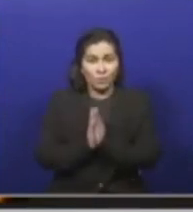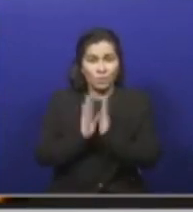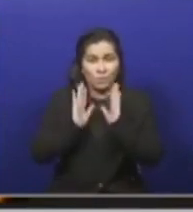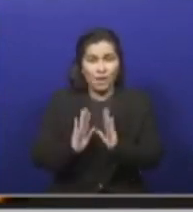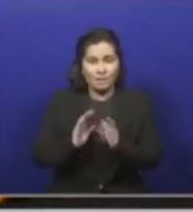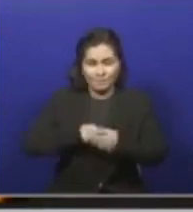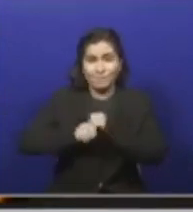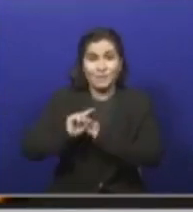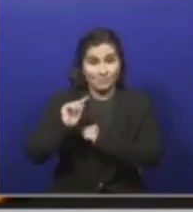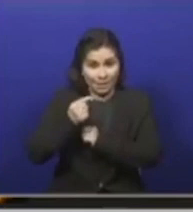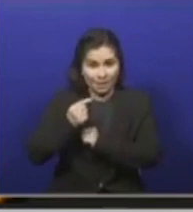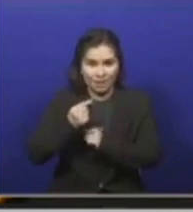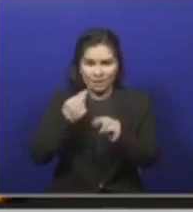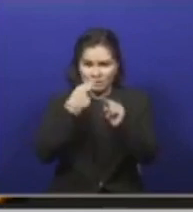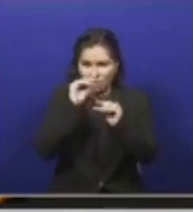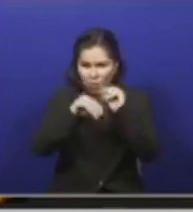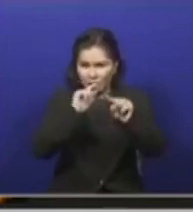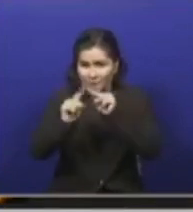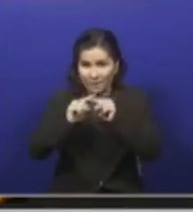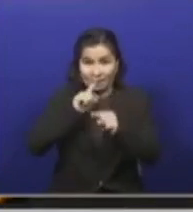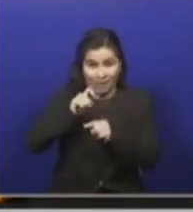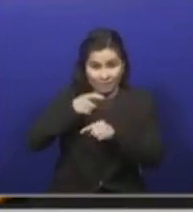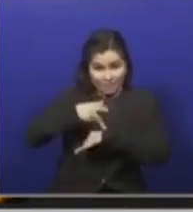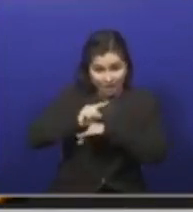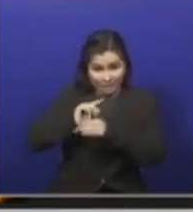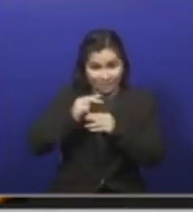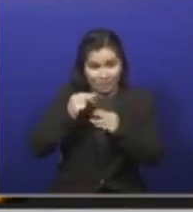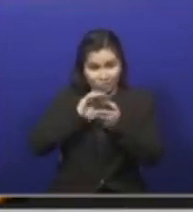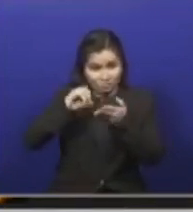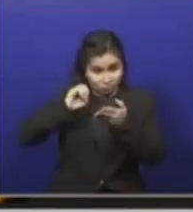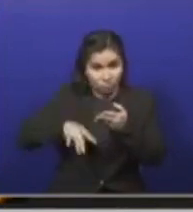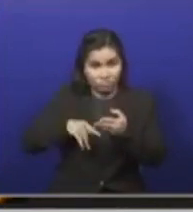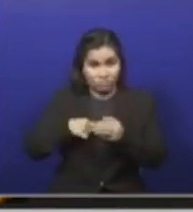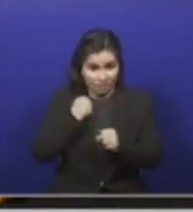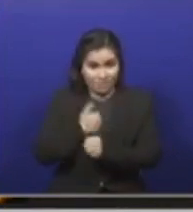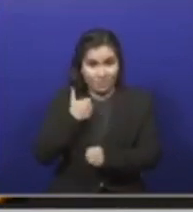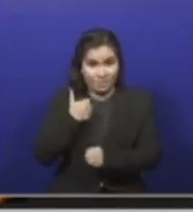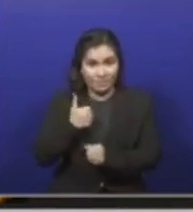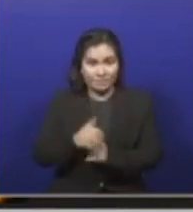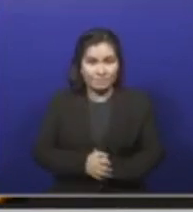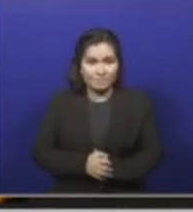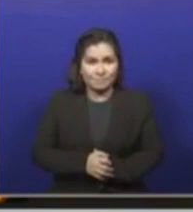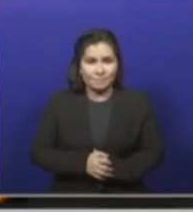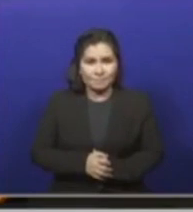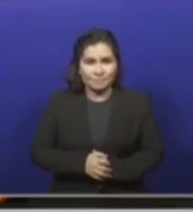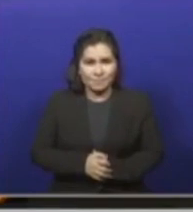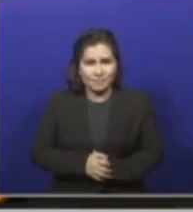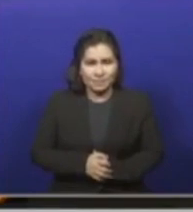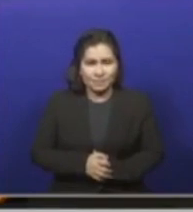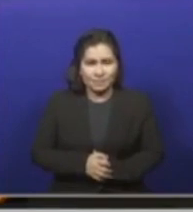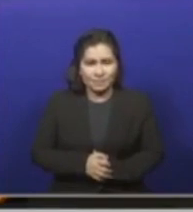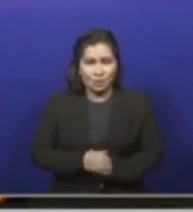วกนี้สุดท้ายครับโครงการจากบ้านผมเนี่